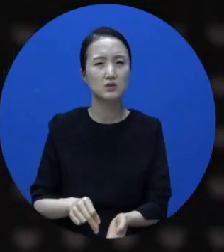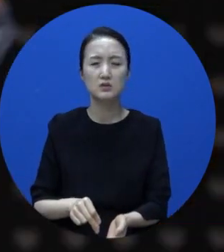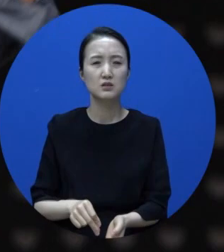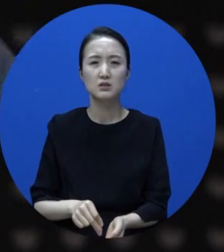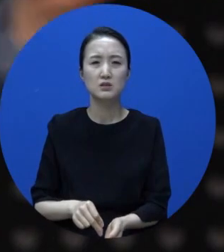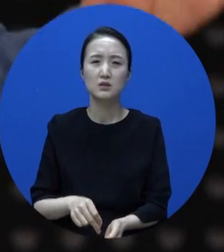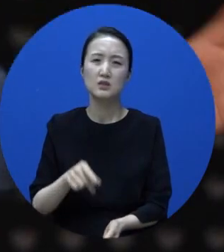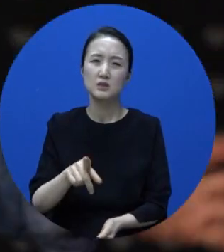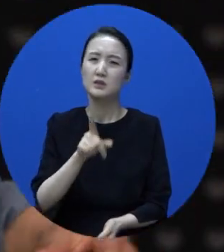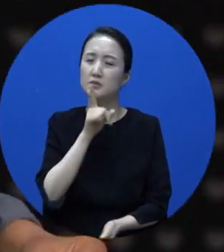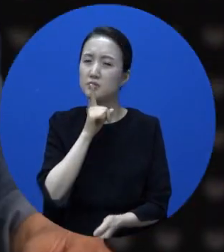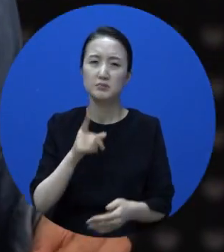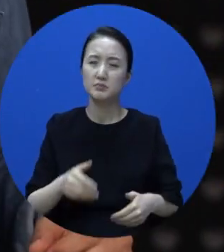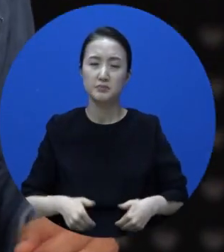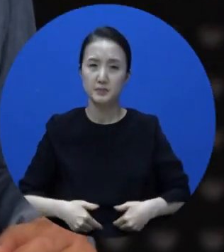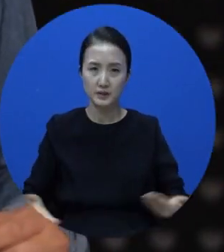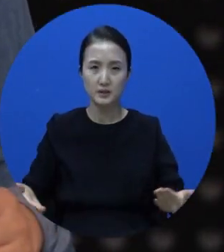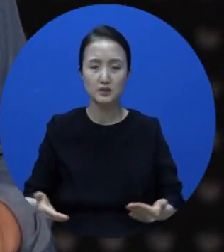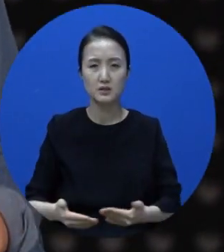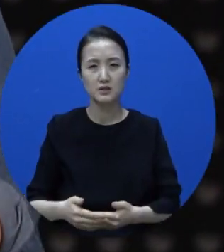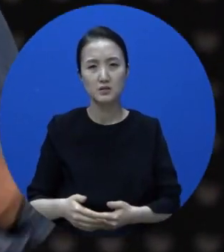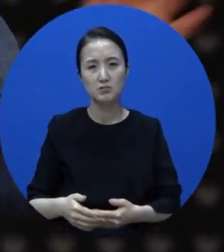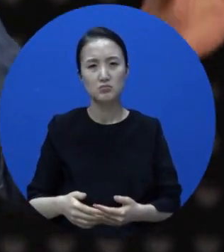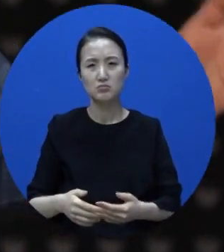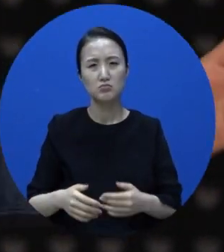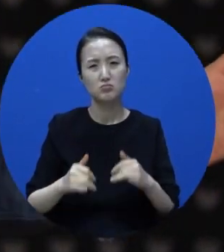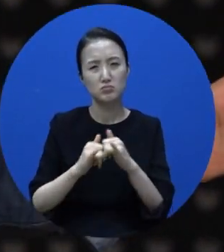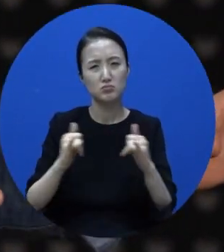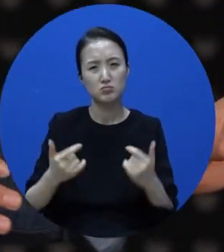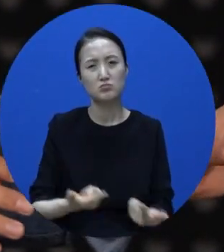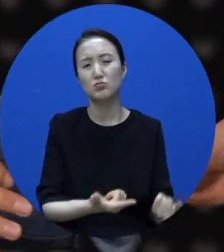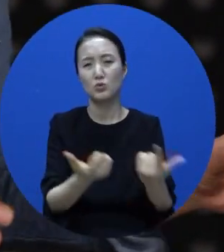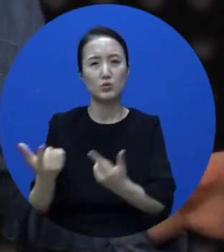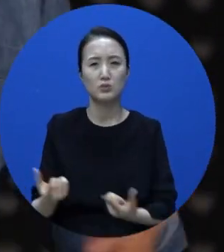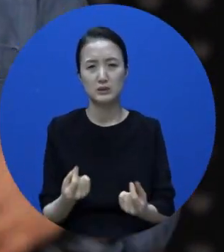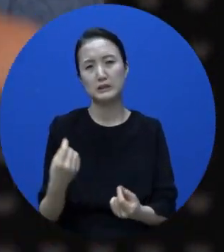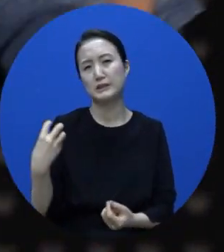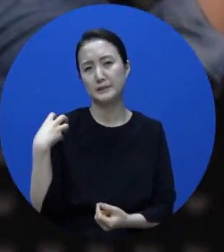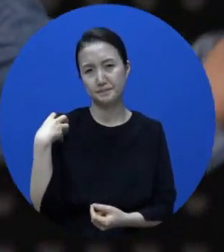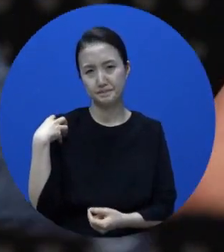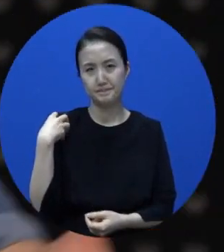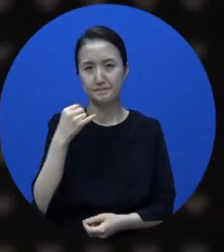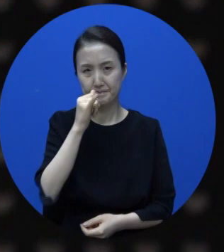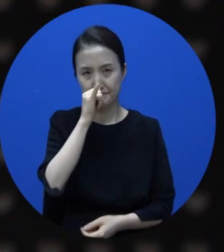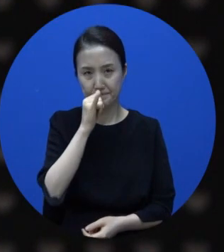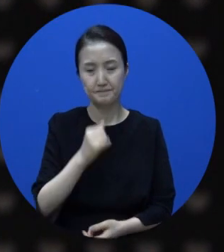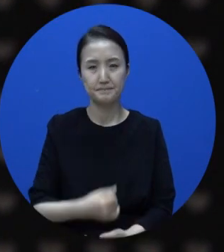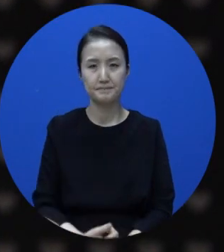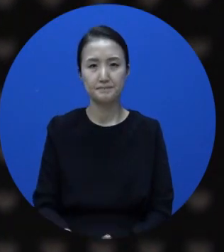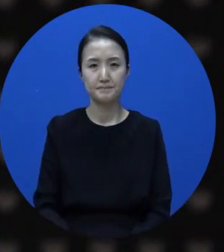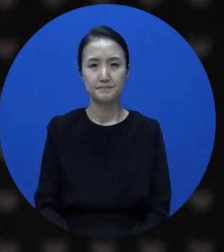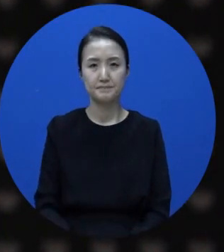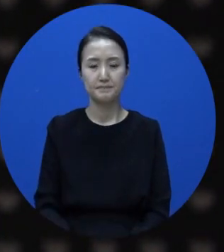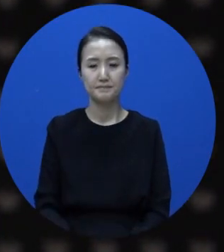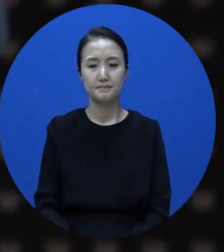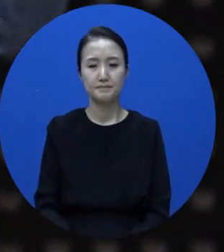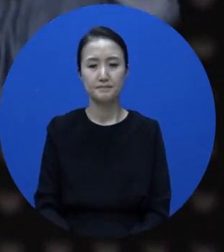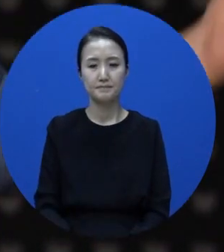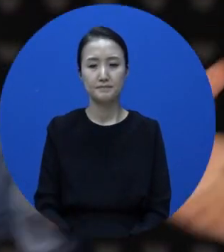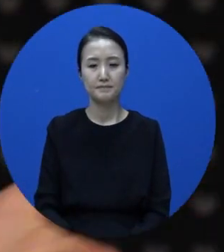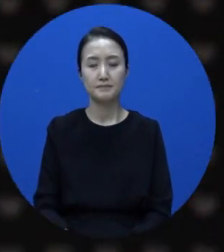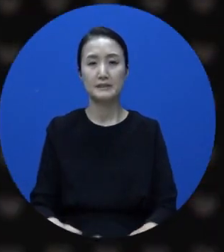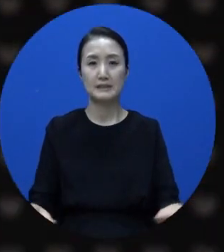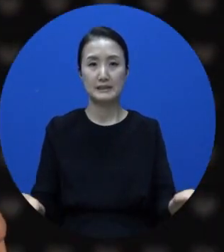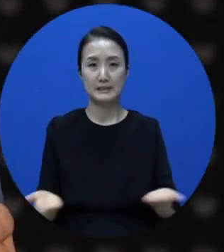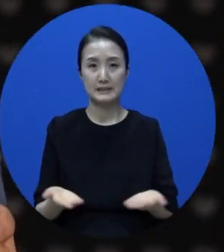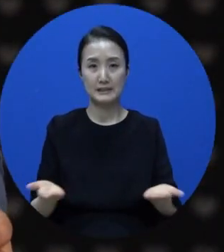뭐 5 남 탓하기 이것은 누구 타트 할 일이 아니라 우리 모두가 만든 일이에요 우리 모두가